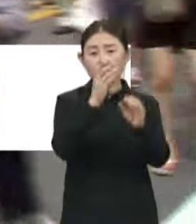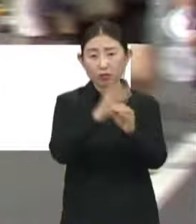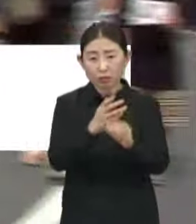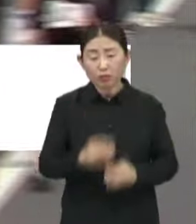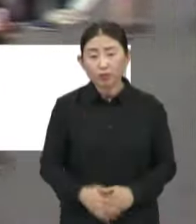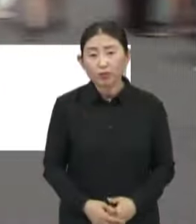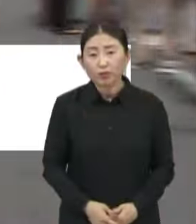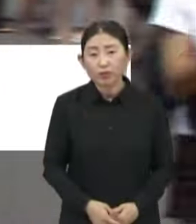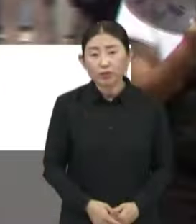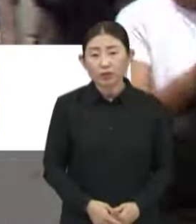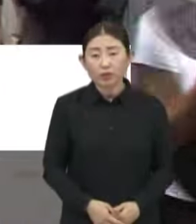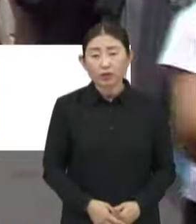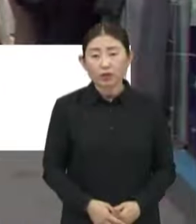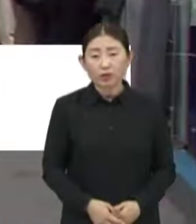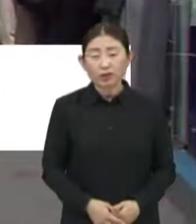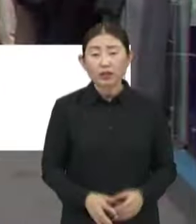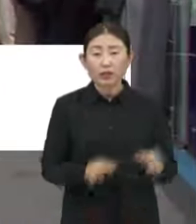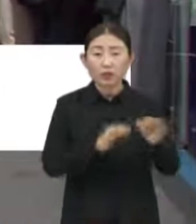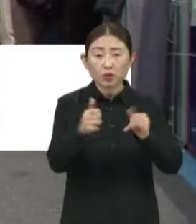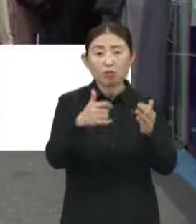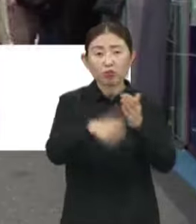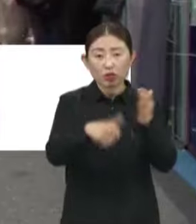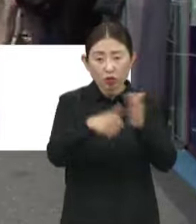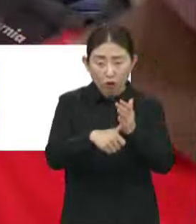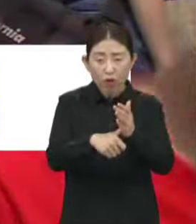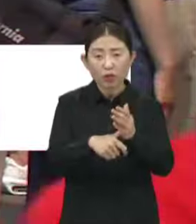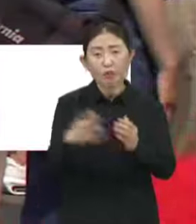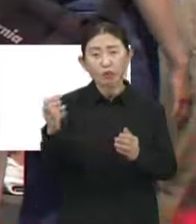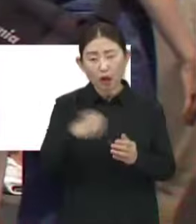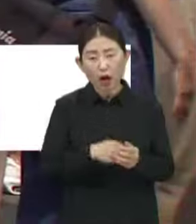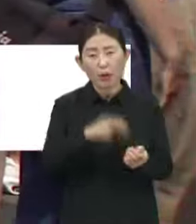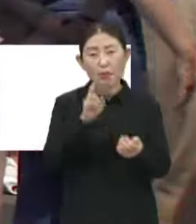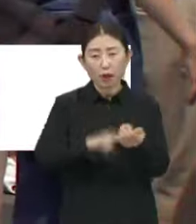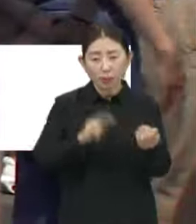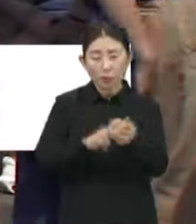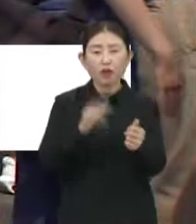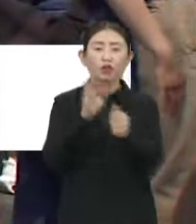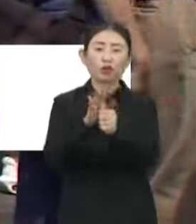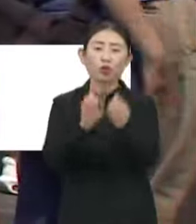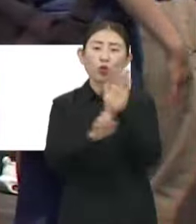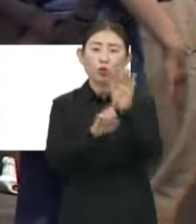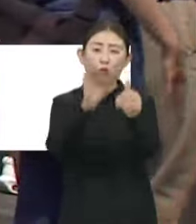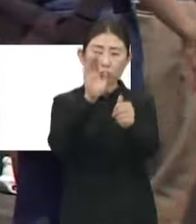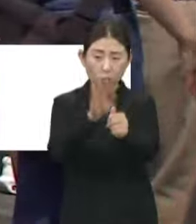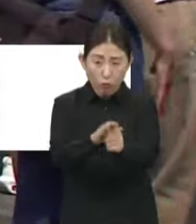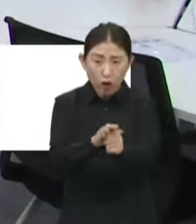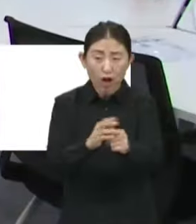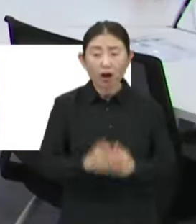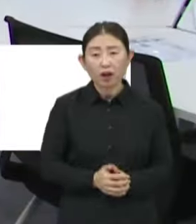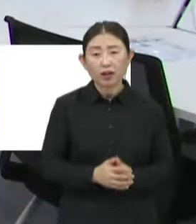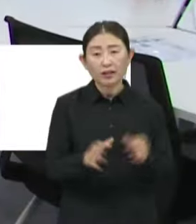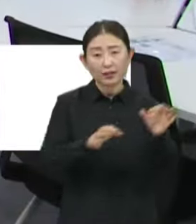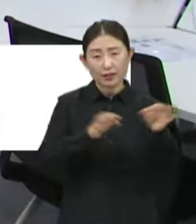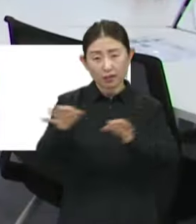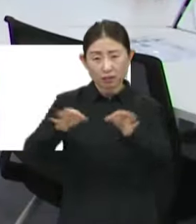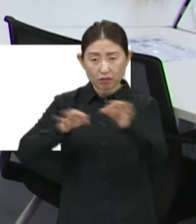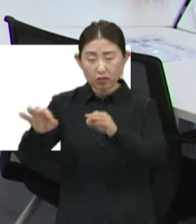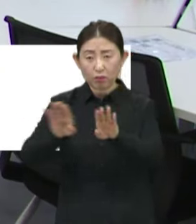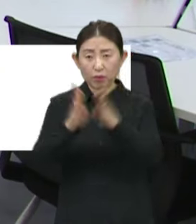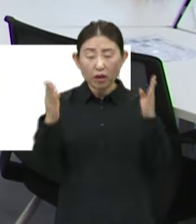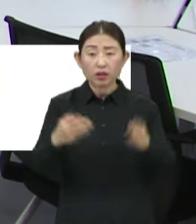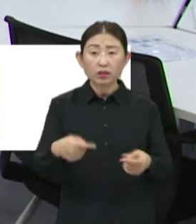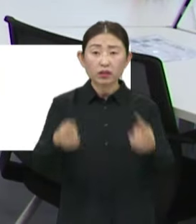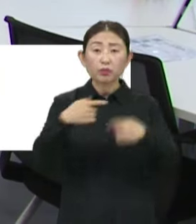모집합니다. 시는 지역 소공인 제품을 발굴 홍보하고 판로를 지원하기 위해 소공인 장터를 마련하며